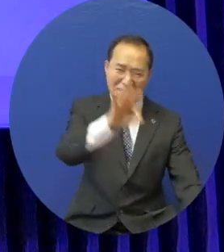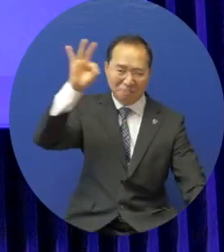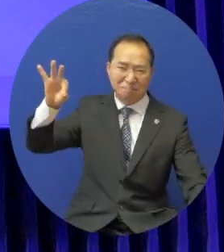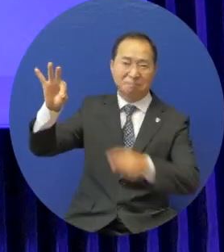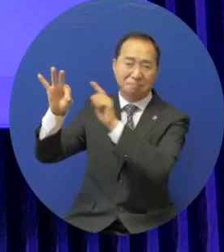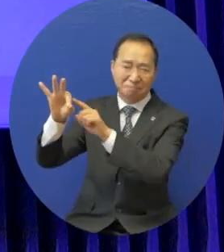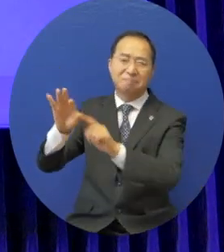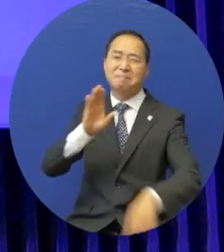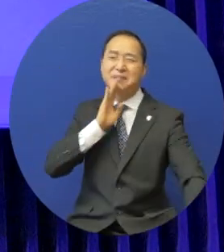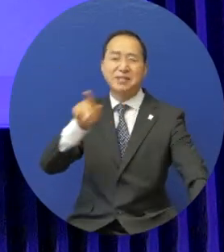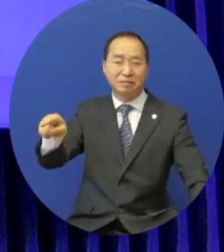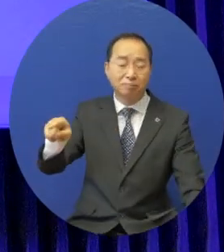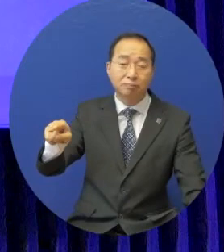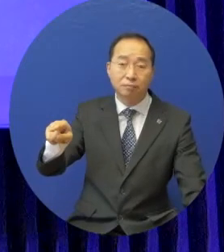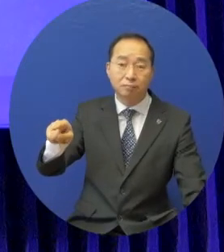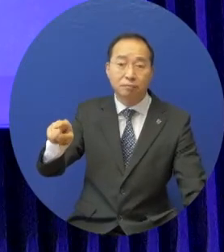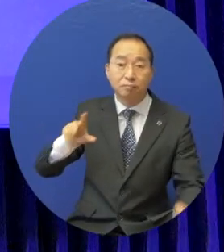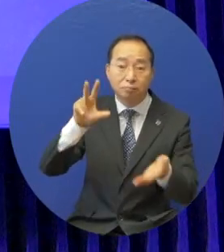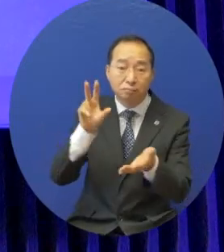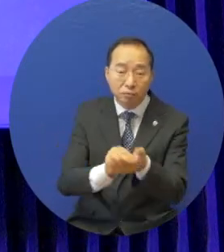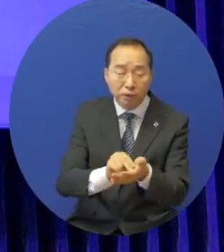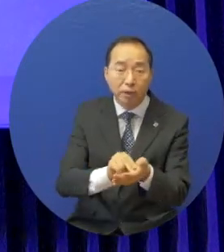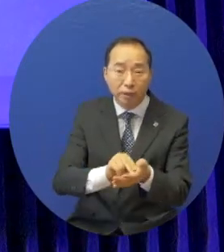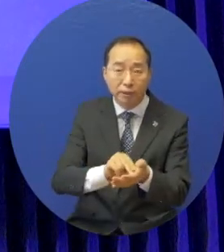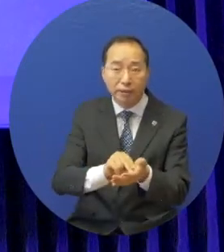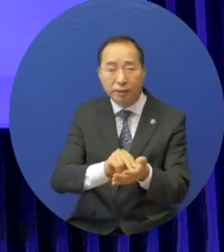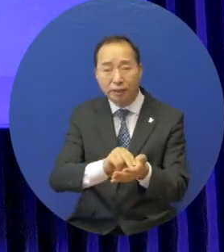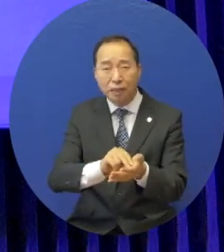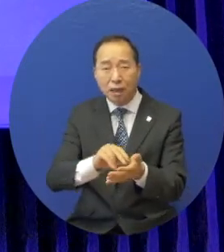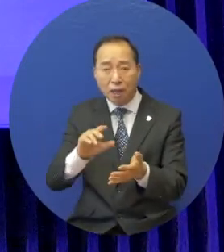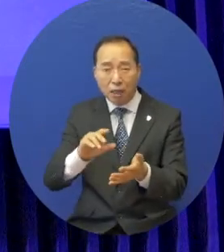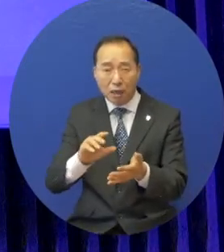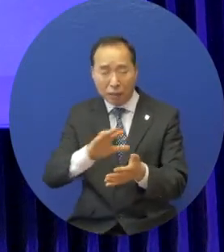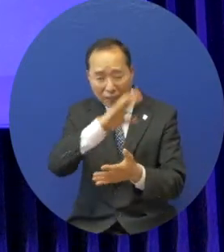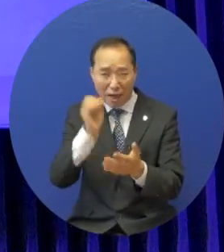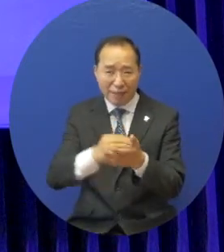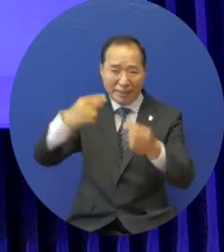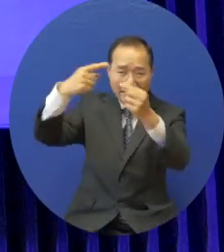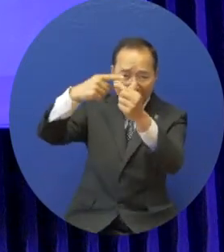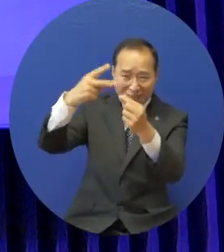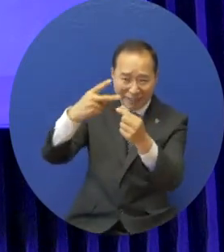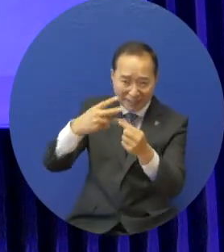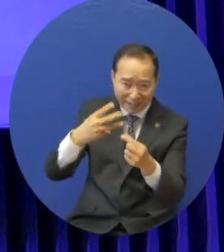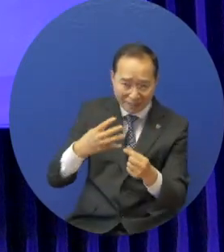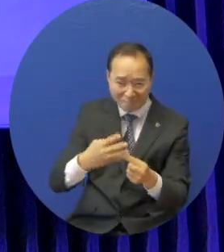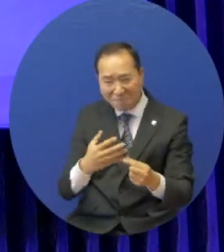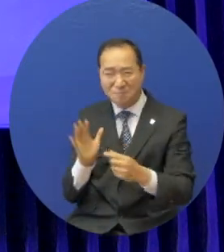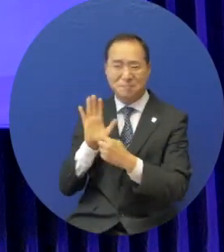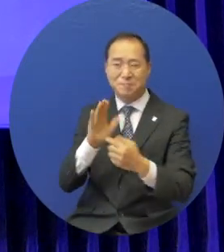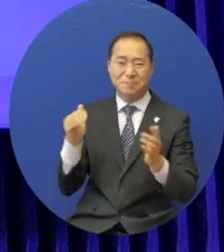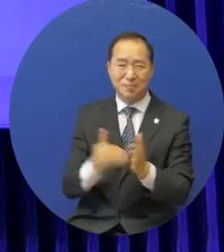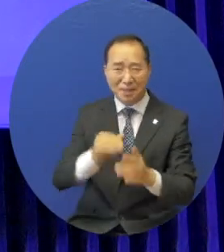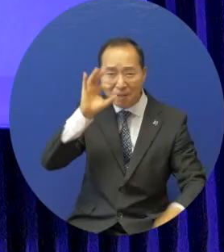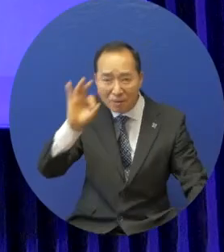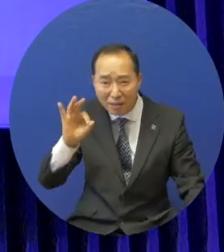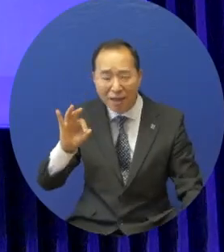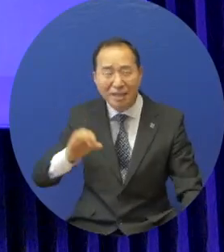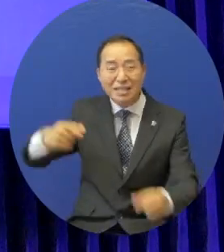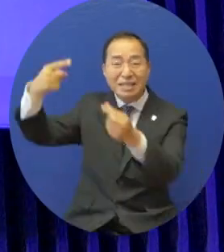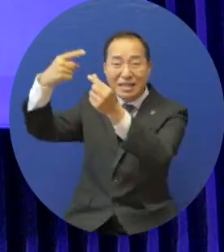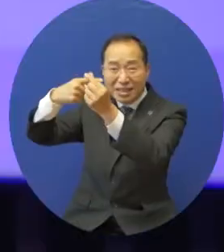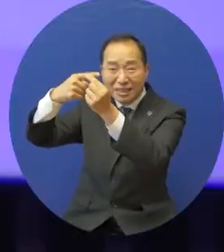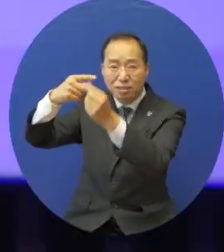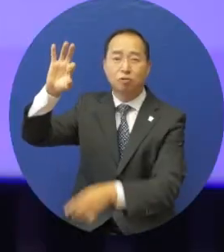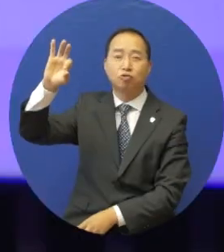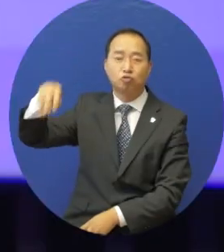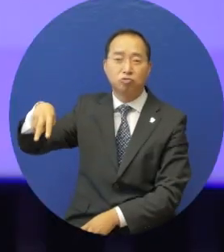그래서 그거를 골라냈어요. 맞았죠. 그런데 과거 시험이 다 끝나고 채점을 다 끝나고 1등, 2등, 3등 쭉 발표하고 나서 보았더니